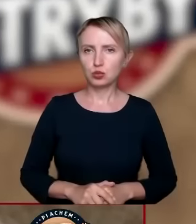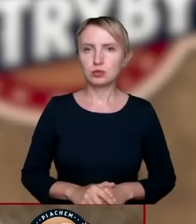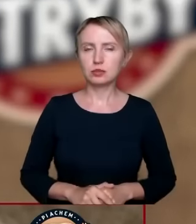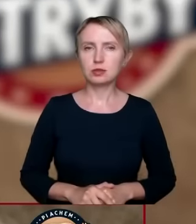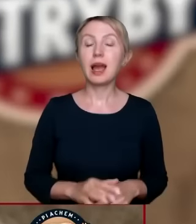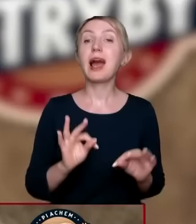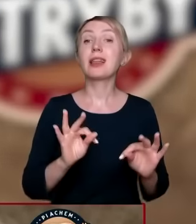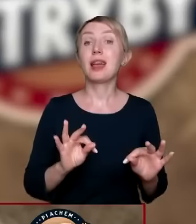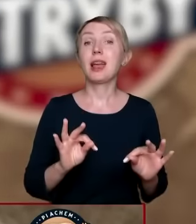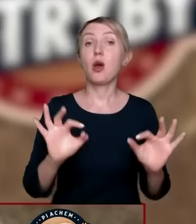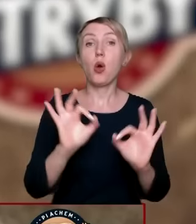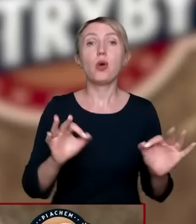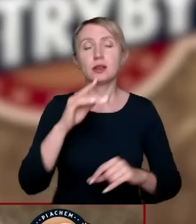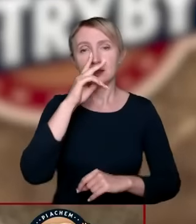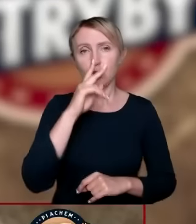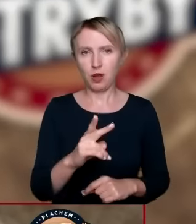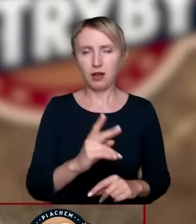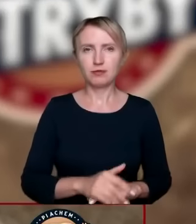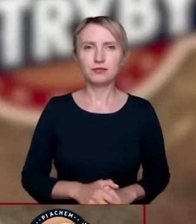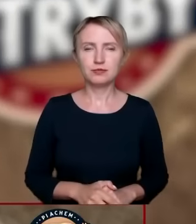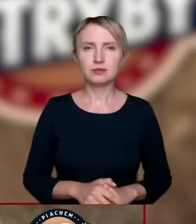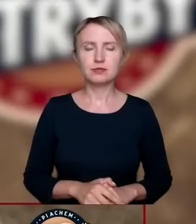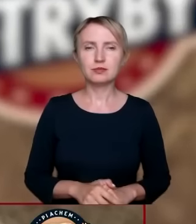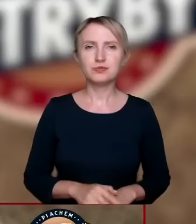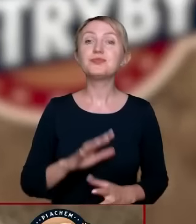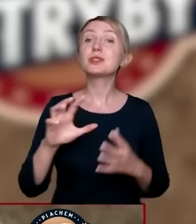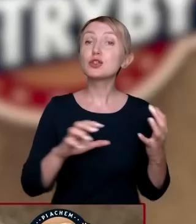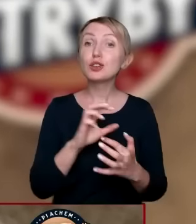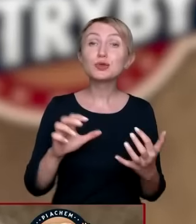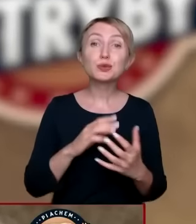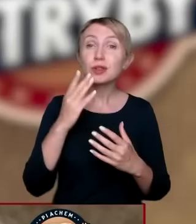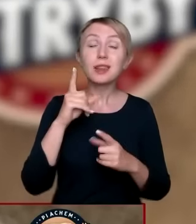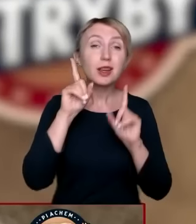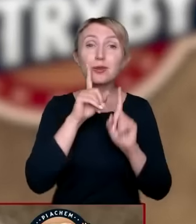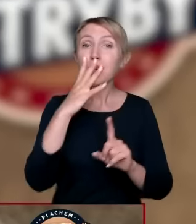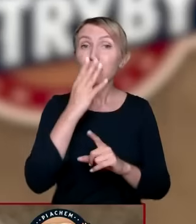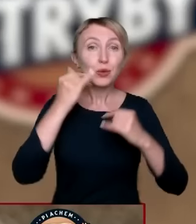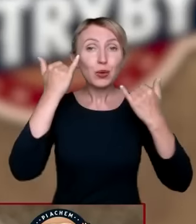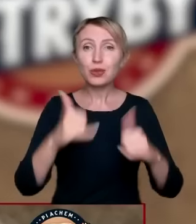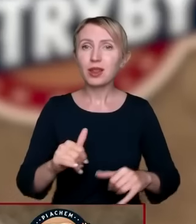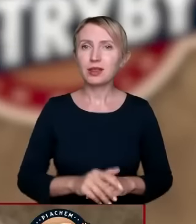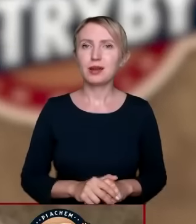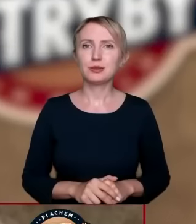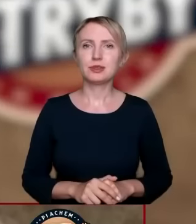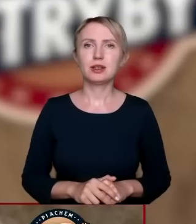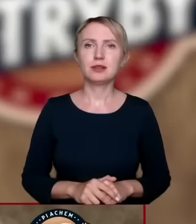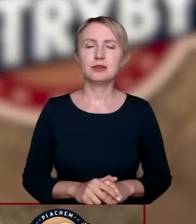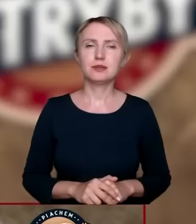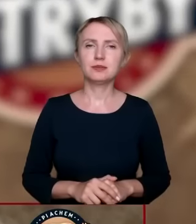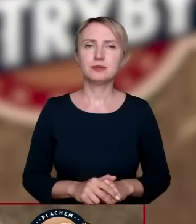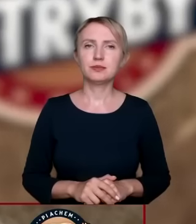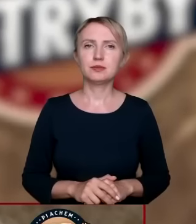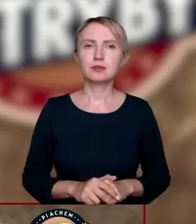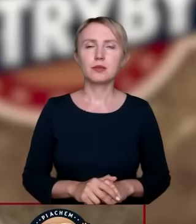okazja, żeby zobaczyć, że świat rzeczywisty wygląda zupełnie inaczej, że no te ich